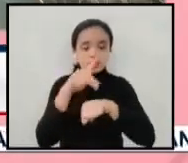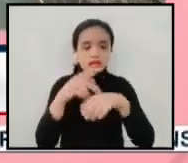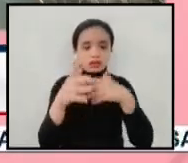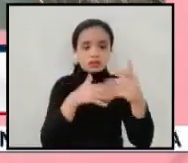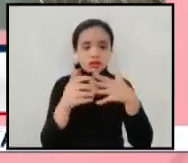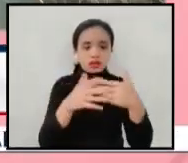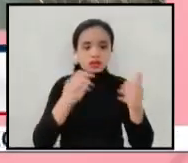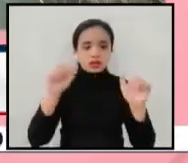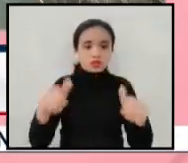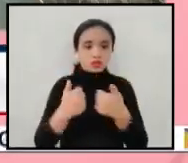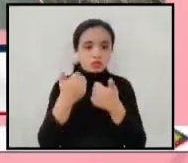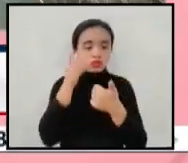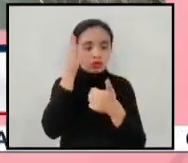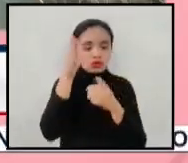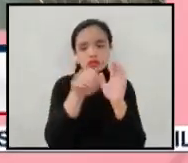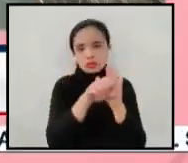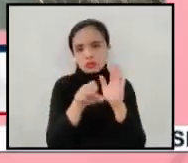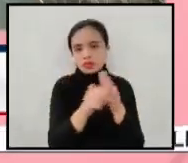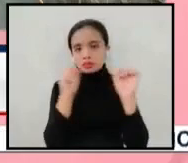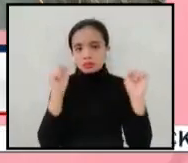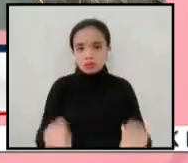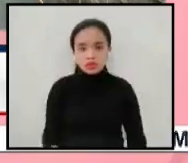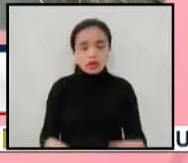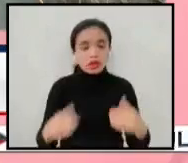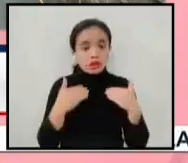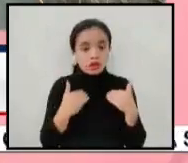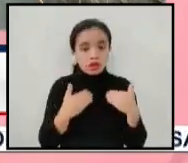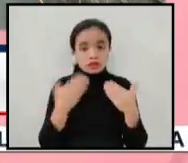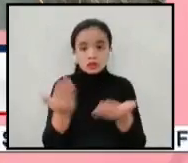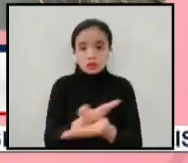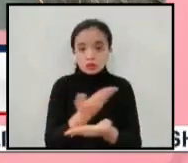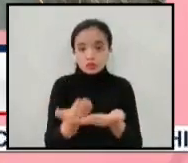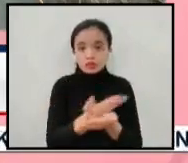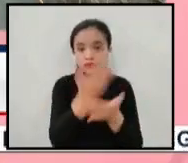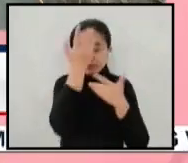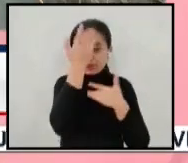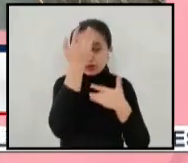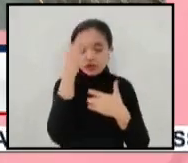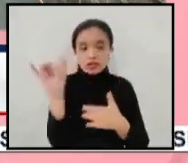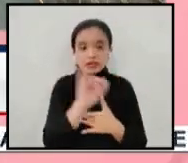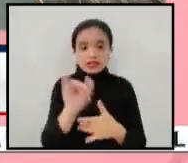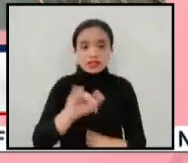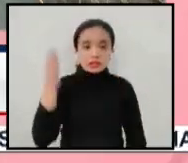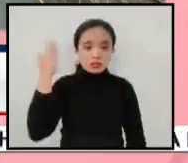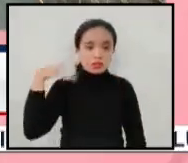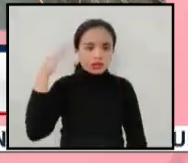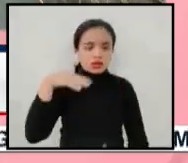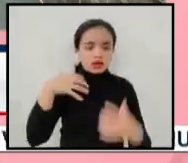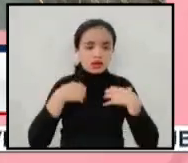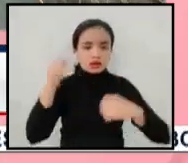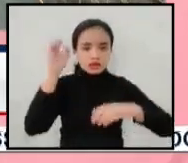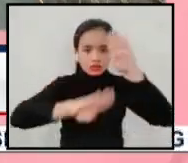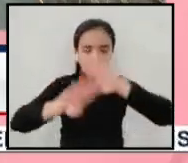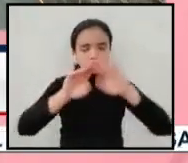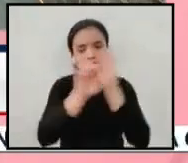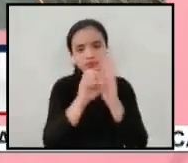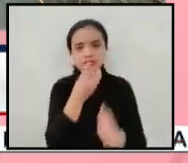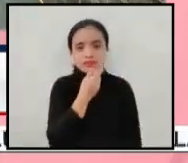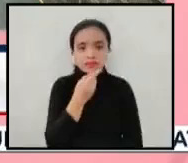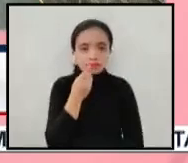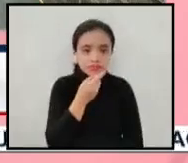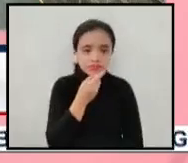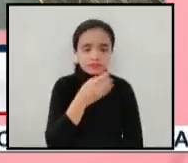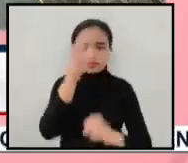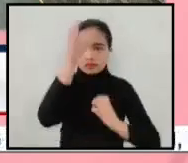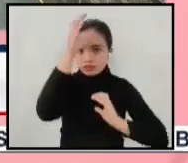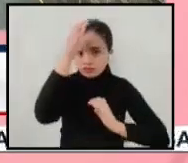ng posibilidad na pagkakaroon ng mga bagong sakit, maging ang mga dating health issues gaya ng diabetes, cancer,